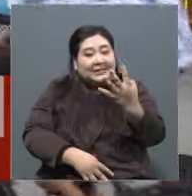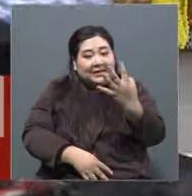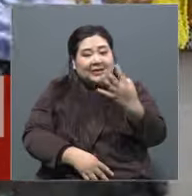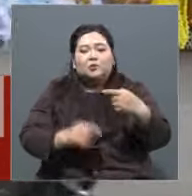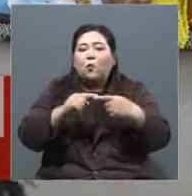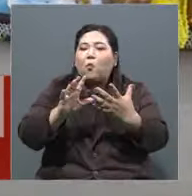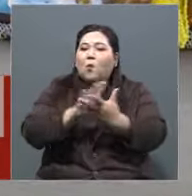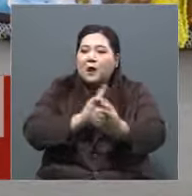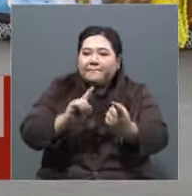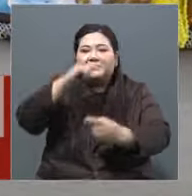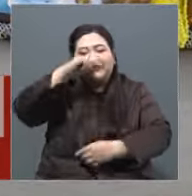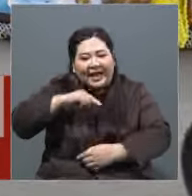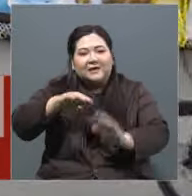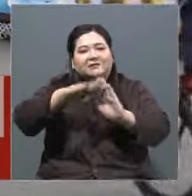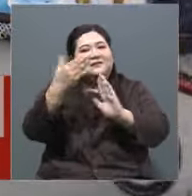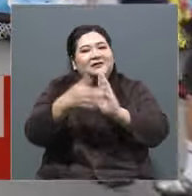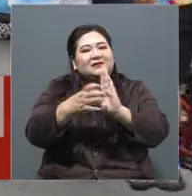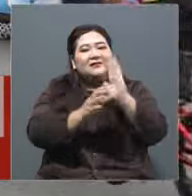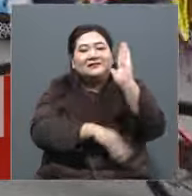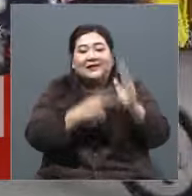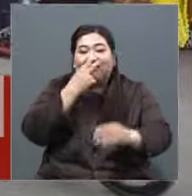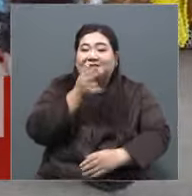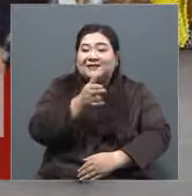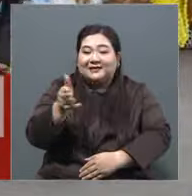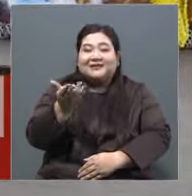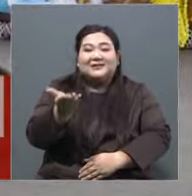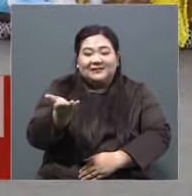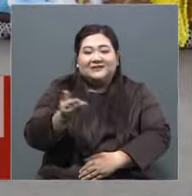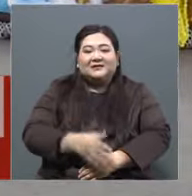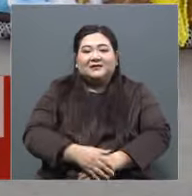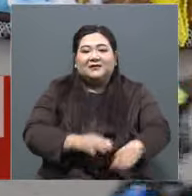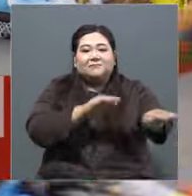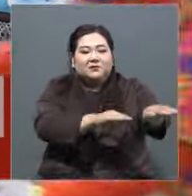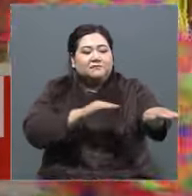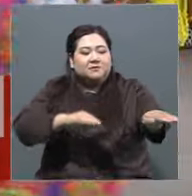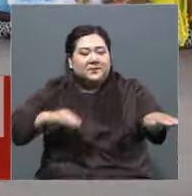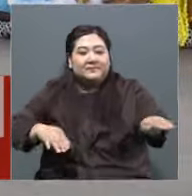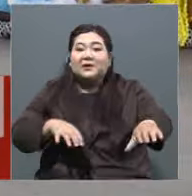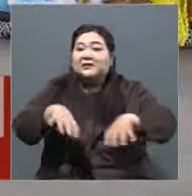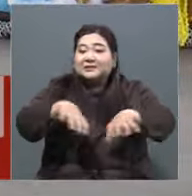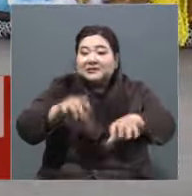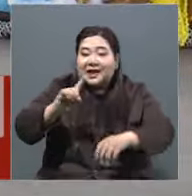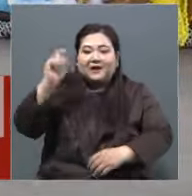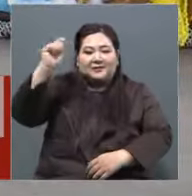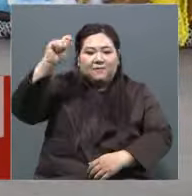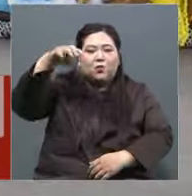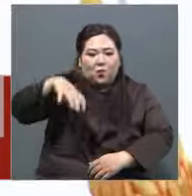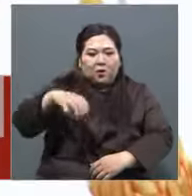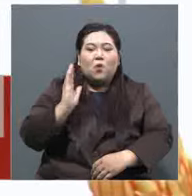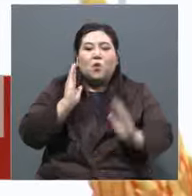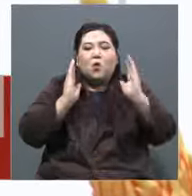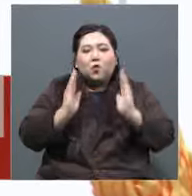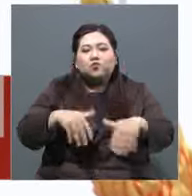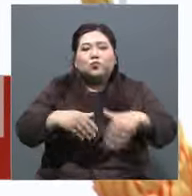ราวความเป็นมาของวัฒนธรรมไทยเนี่ยค่ะขบวนพาเลสเนี่ยเขาคก็มาจมาจอดเอาไว้มาจัดไว้บริเวณท้องสนามหลวงนะคะเพื่อให้คนได้